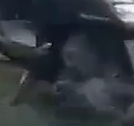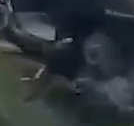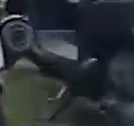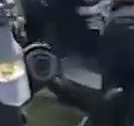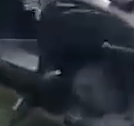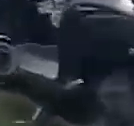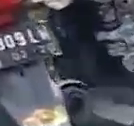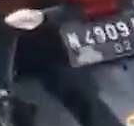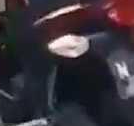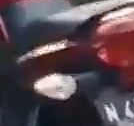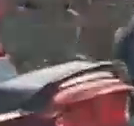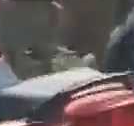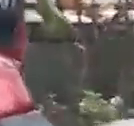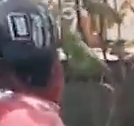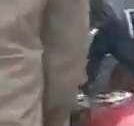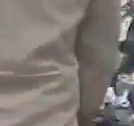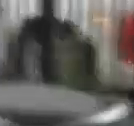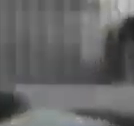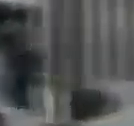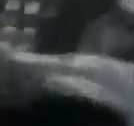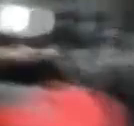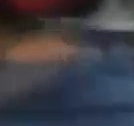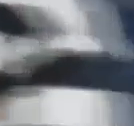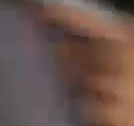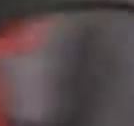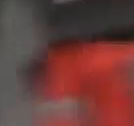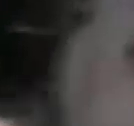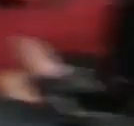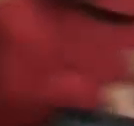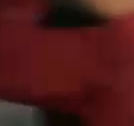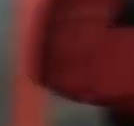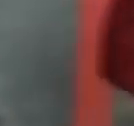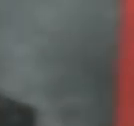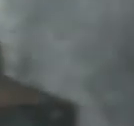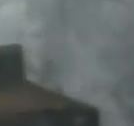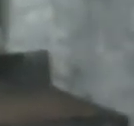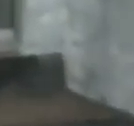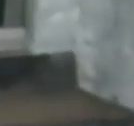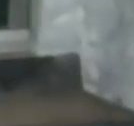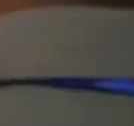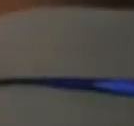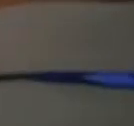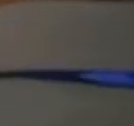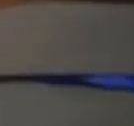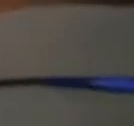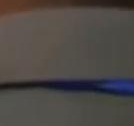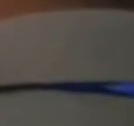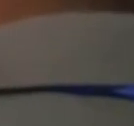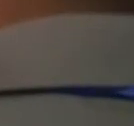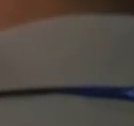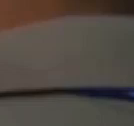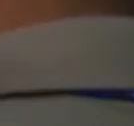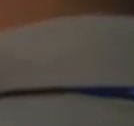Petugas masih menemukan warga yang berkerumun di sebuah tempat perbelanjaan di kawasan Kendal Sari, Lowokwaru, Kota Malang. Sekitar 40-an